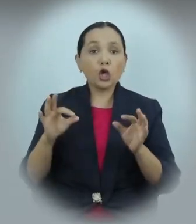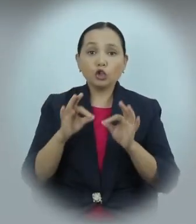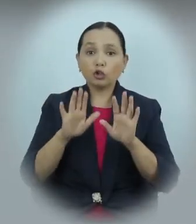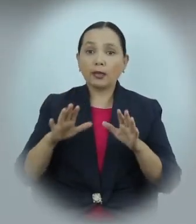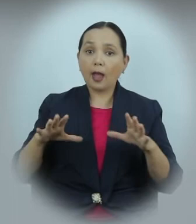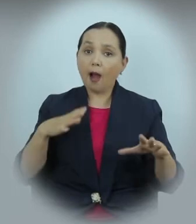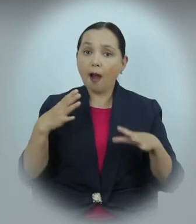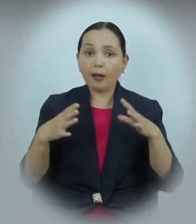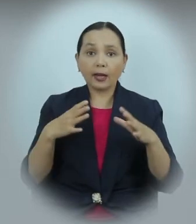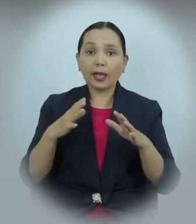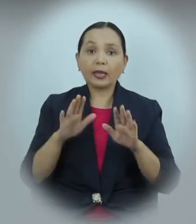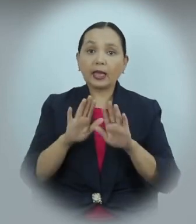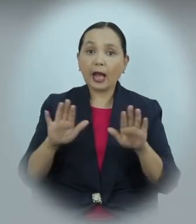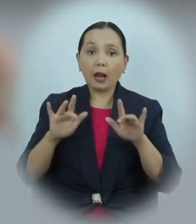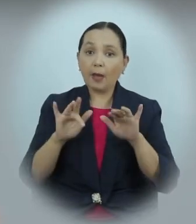qanday harakat qilmaydi.